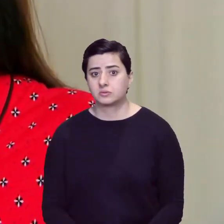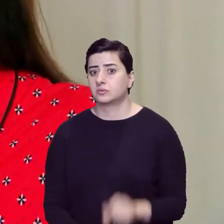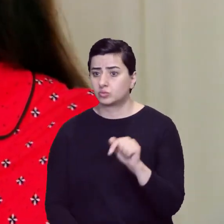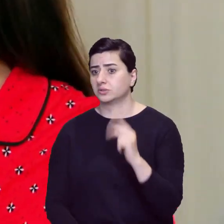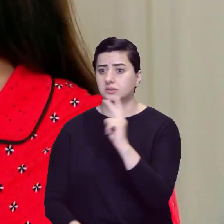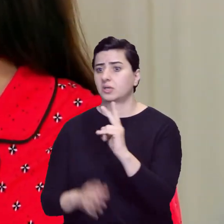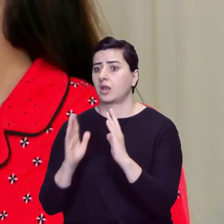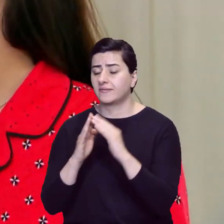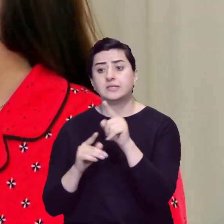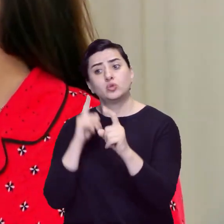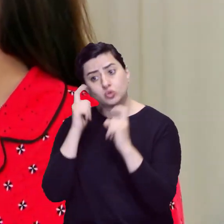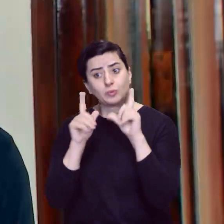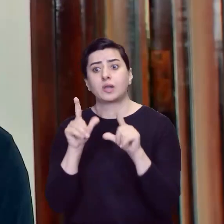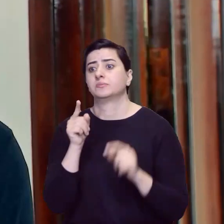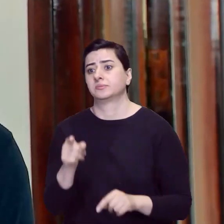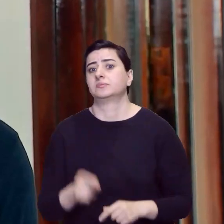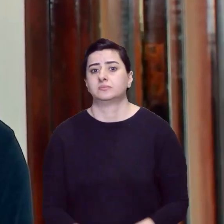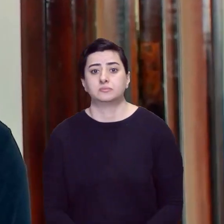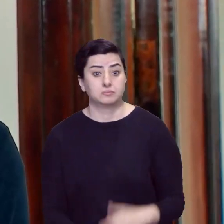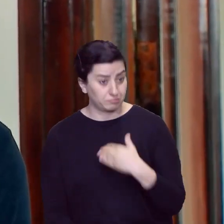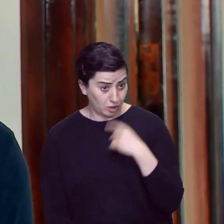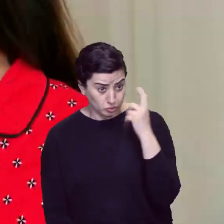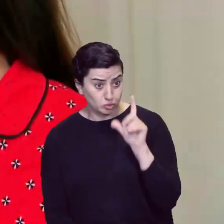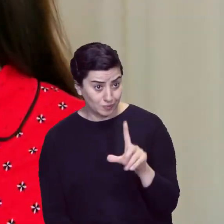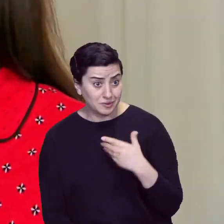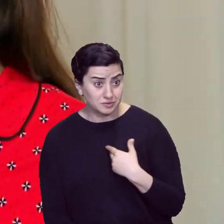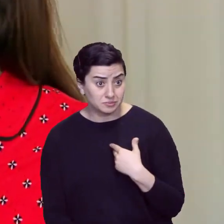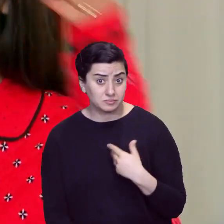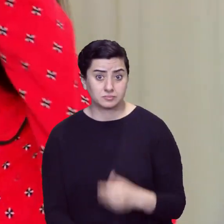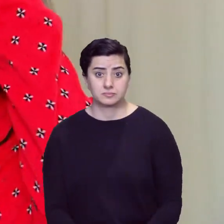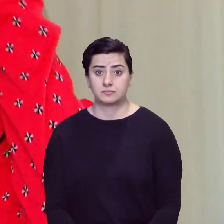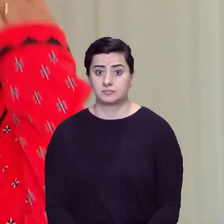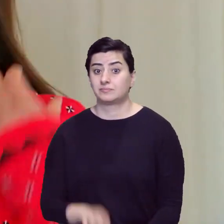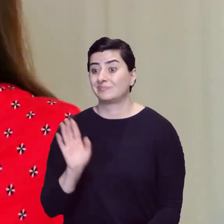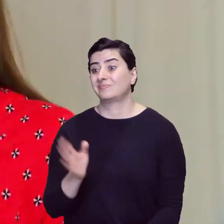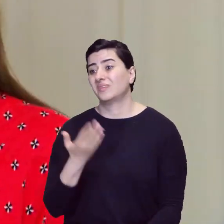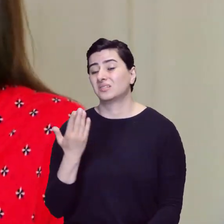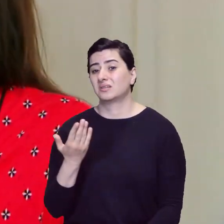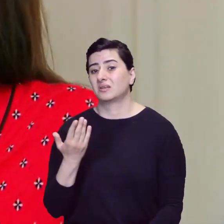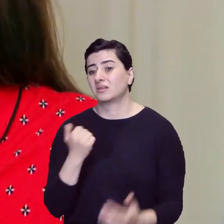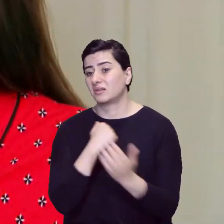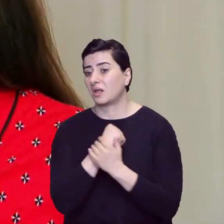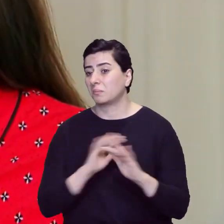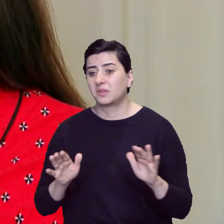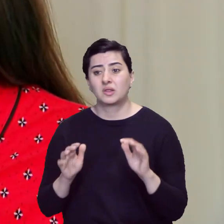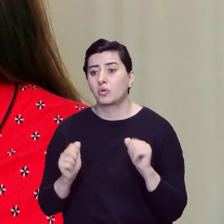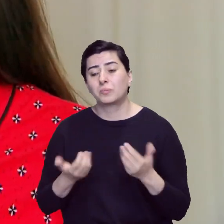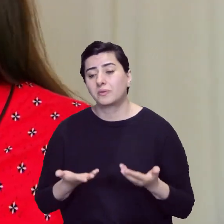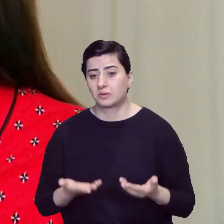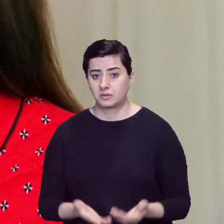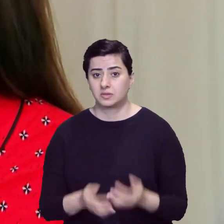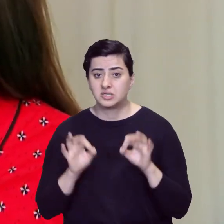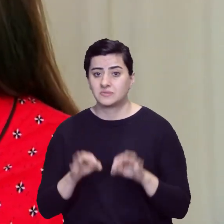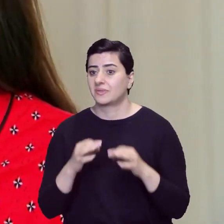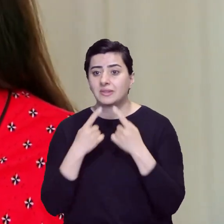senin evin. Seni düşünmen gerekirdi. Ben düşüneceğim öyle mi? Neyse, zaten yakalandık artık. Ne önemi var?